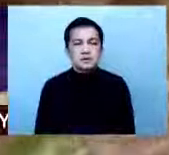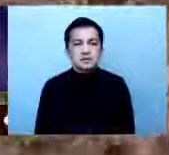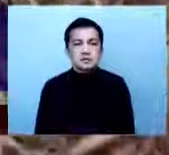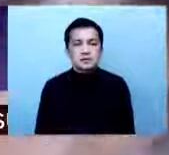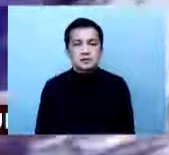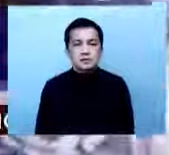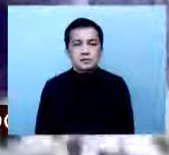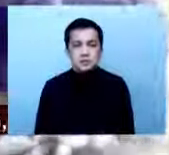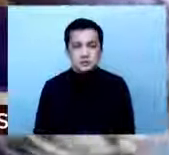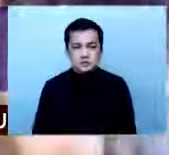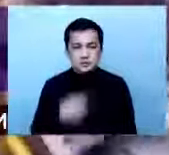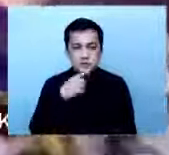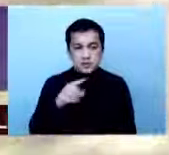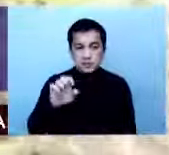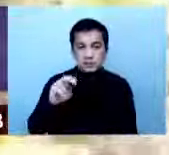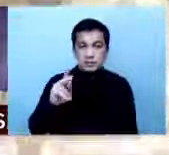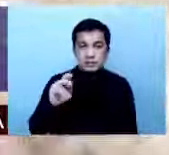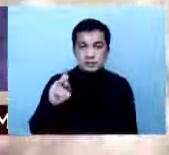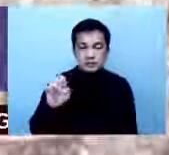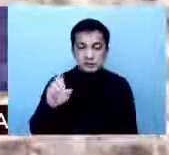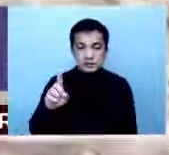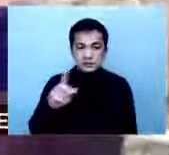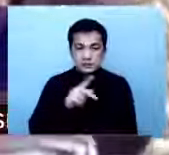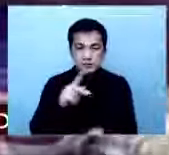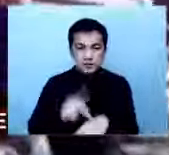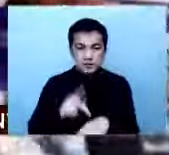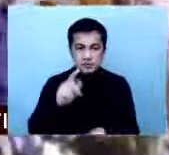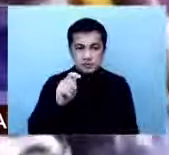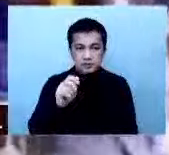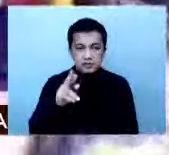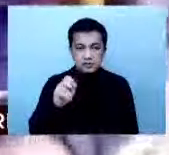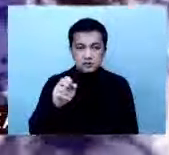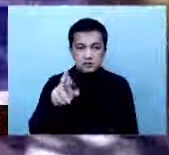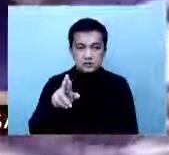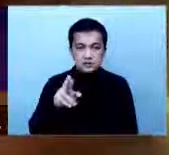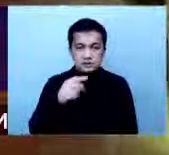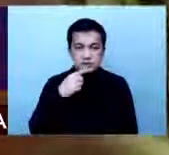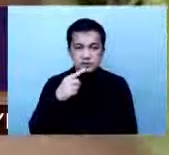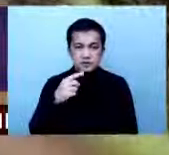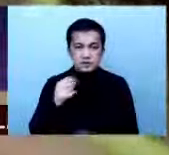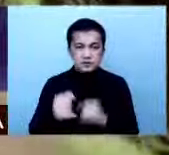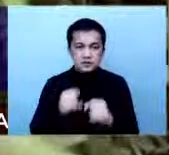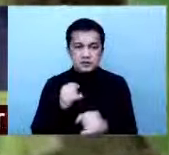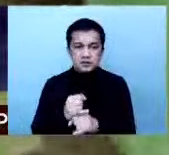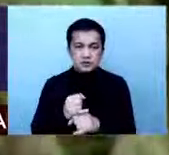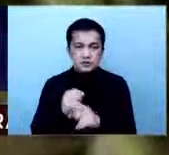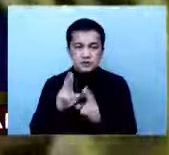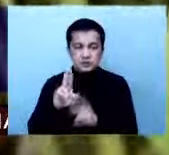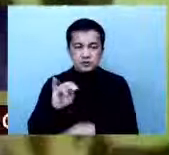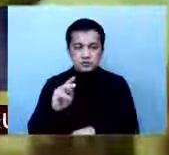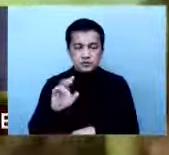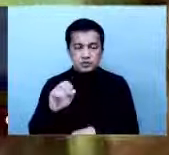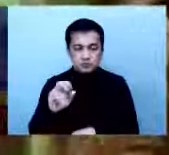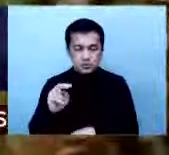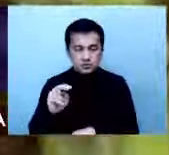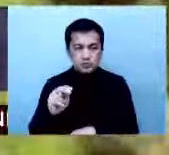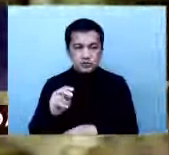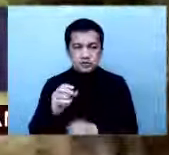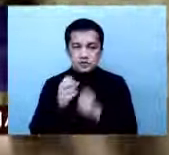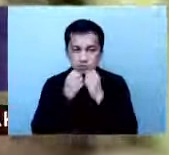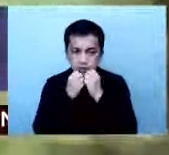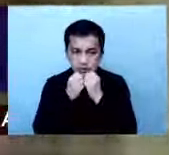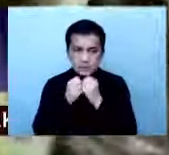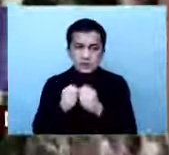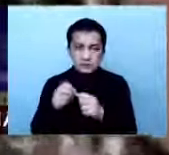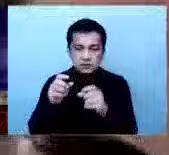maituturing na endangered species ang Philippine ters ayon sa international union of conservation of nature ibig sabihin nanganganib na